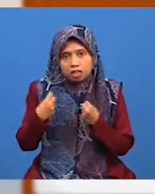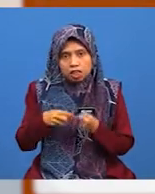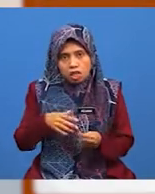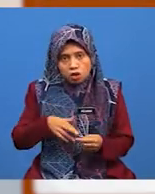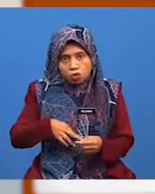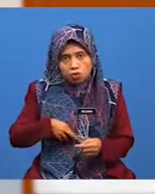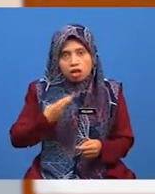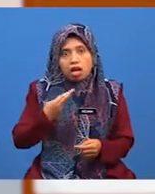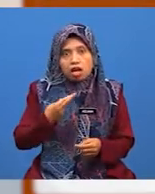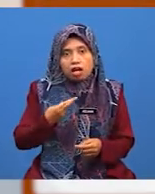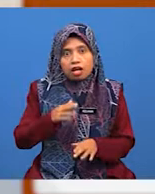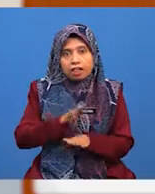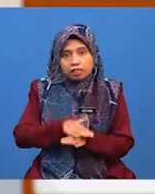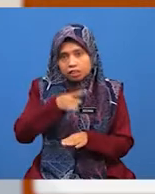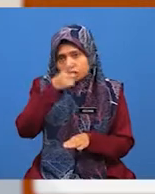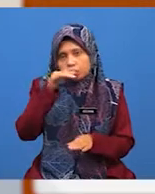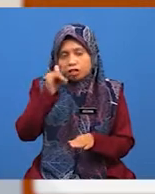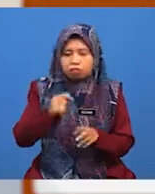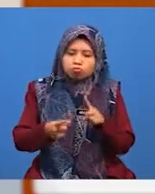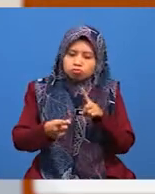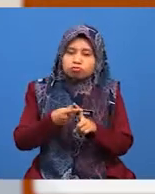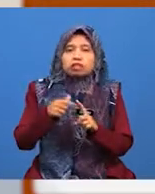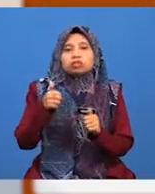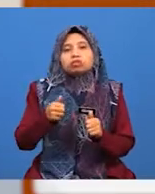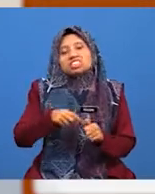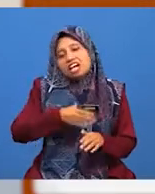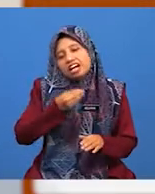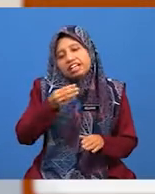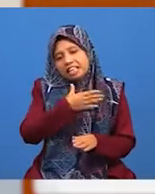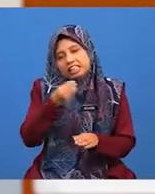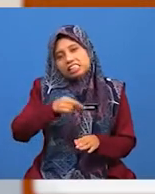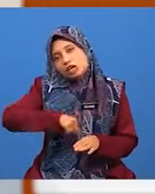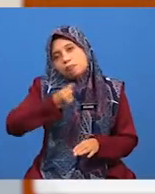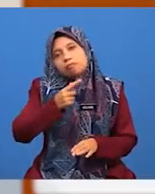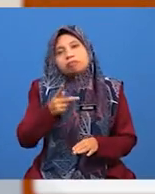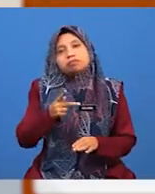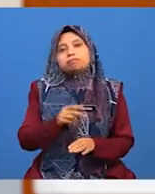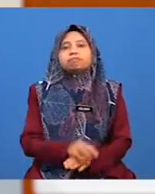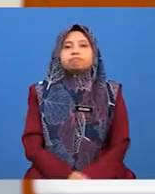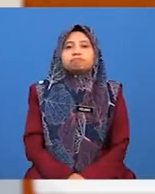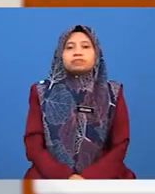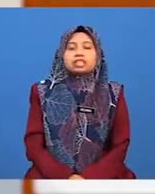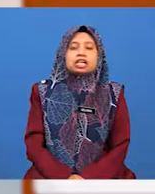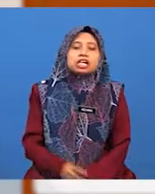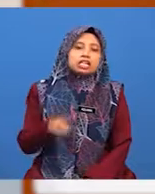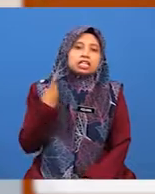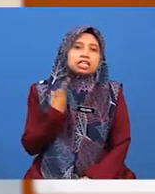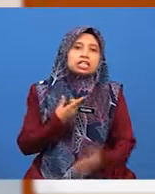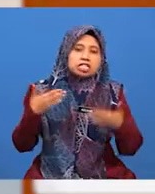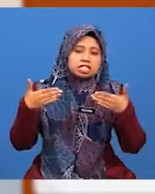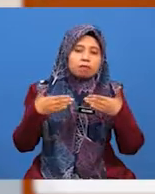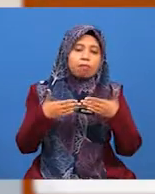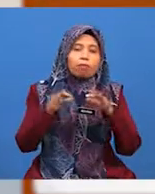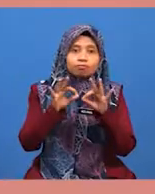riang selalunya atas sebab yang positif dan menggembirakan, betul? Baiklah, kita sambung ayat